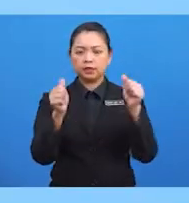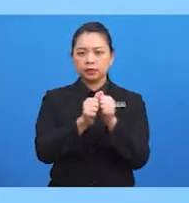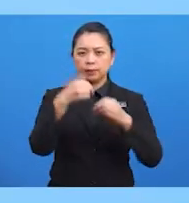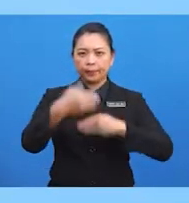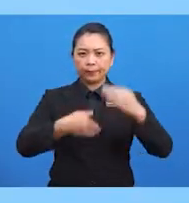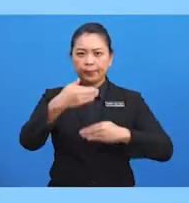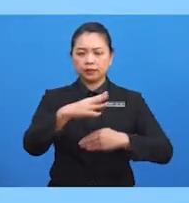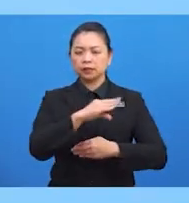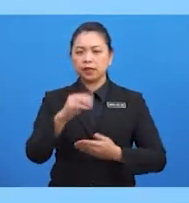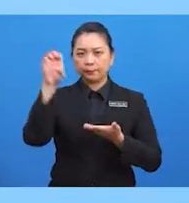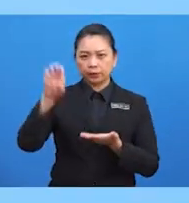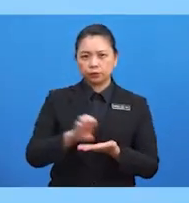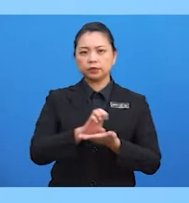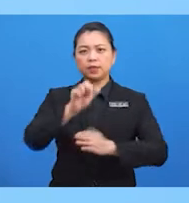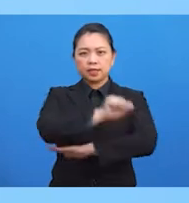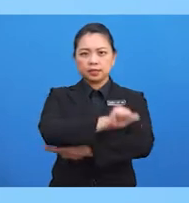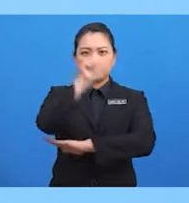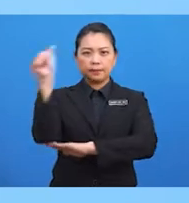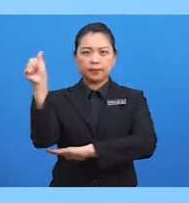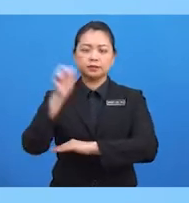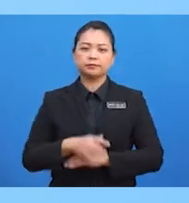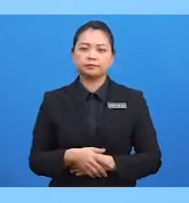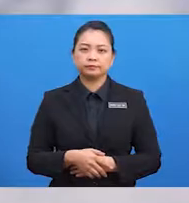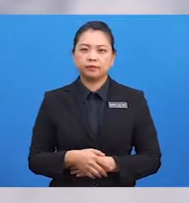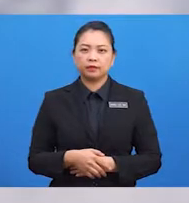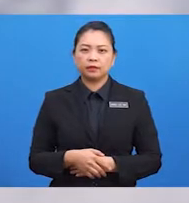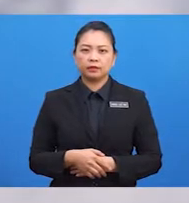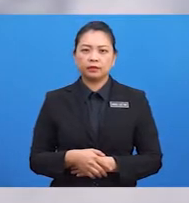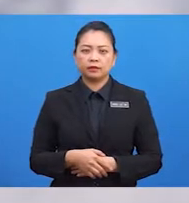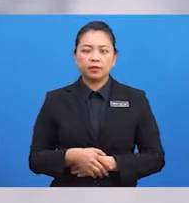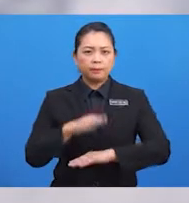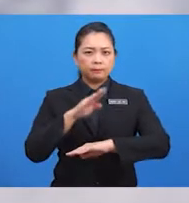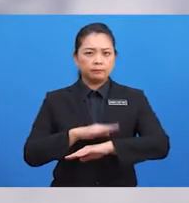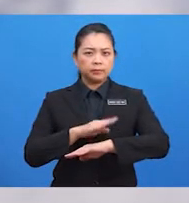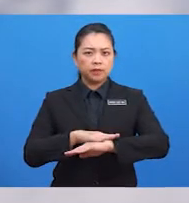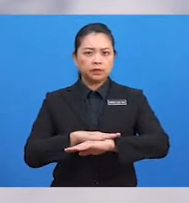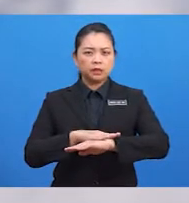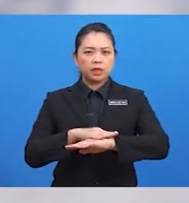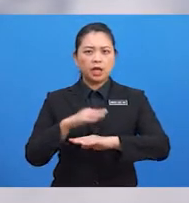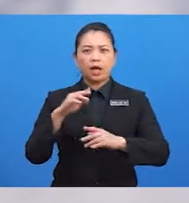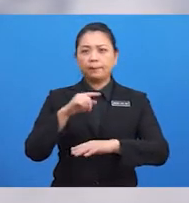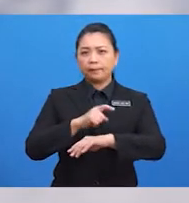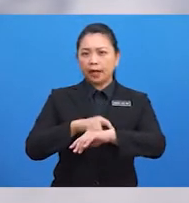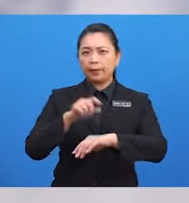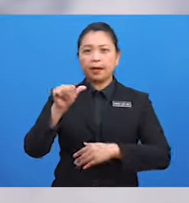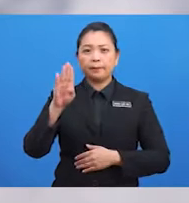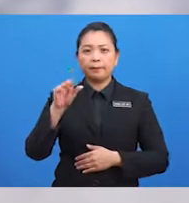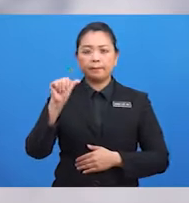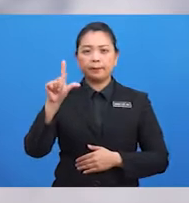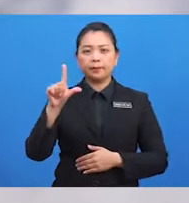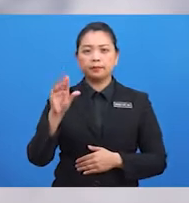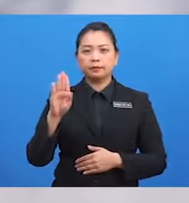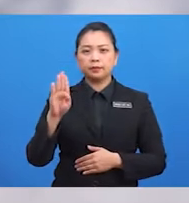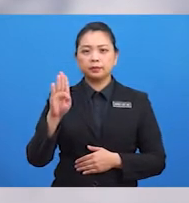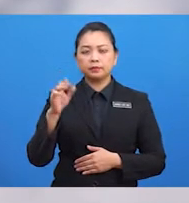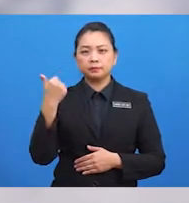dalam penerokaan angkasa lepas. Pada abad ke-11, China telah mereka